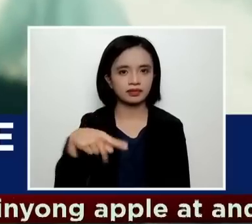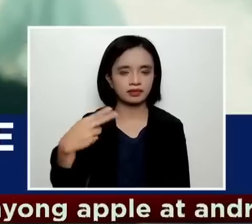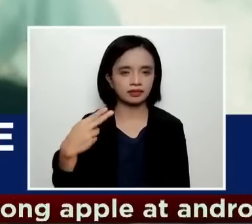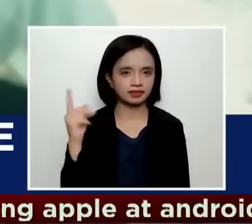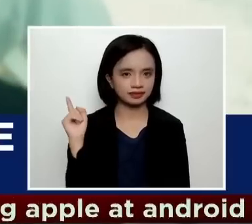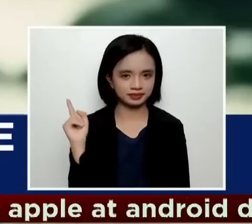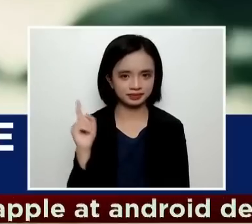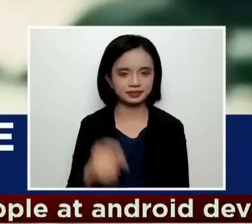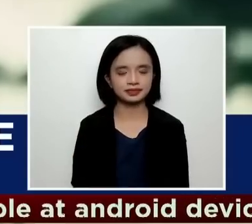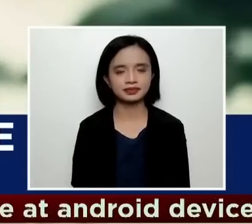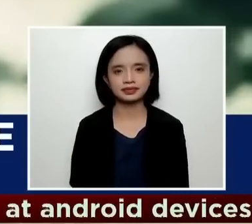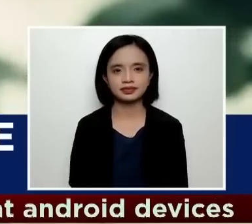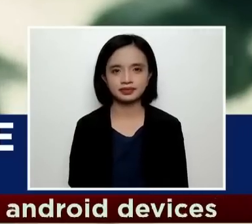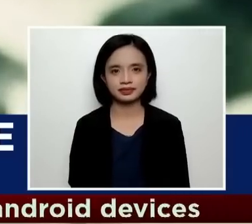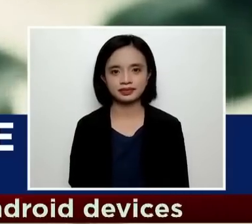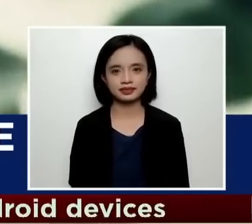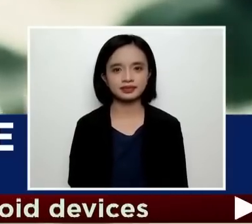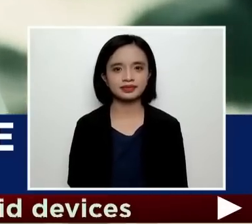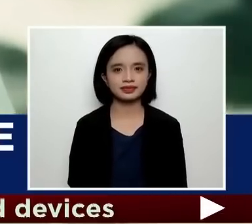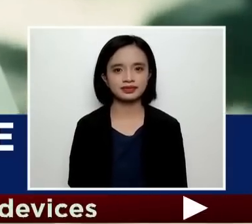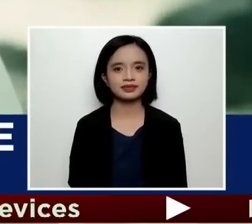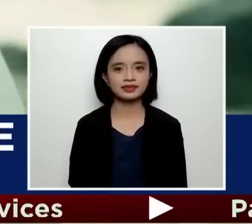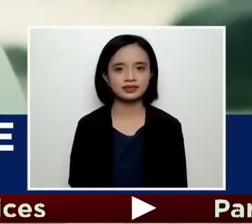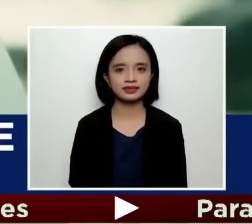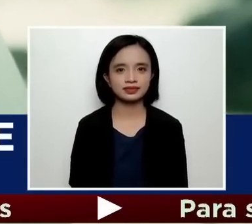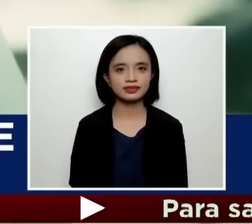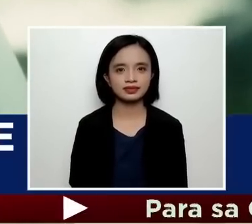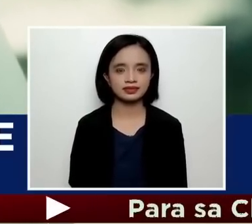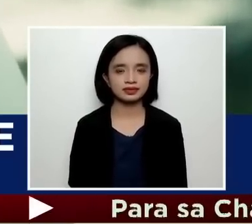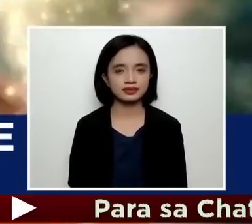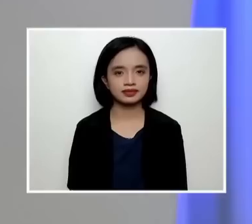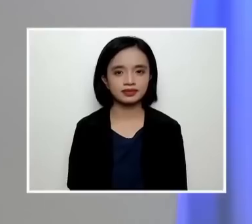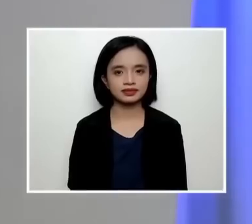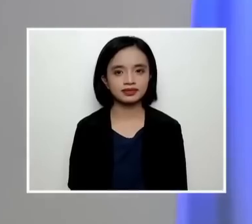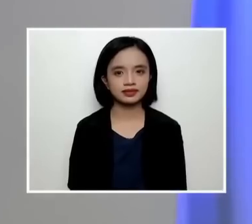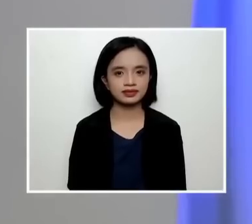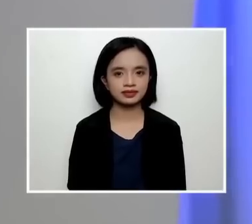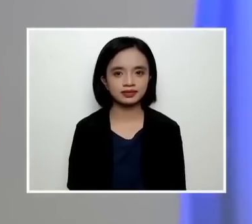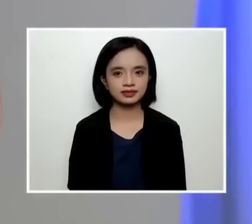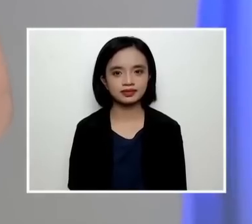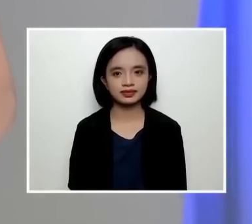Gino Krishnan, ABS-CBN News.